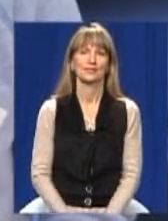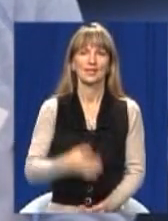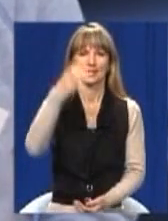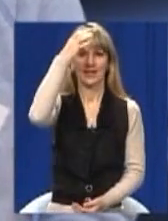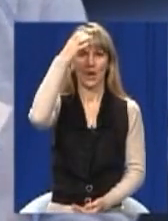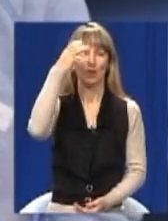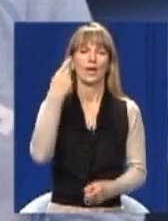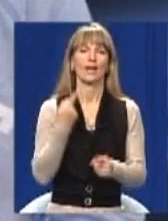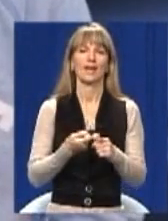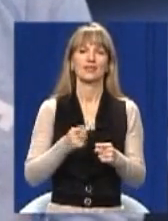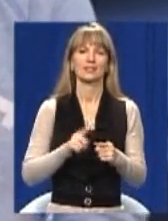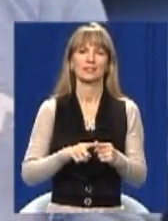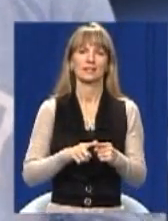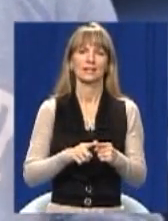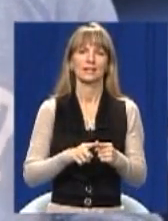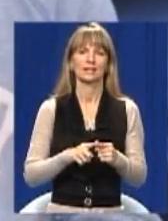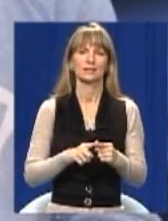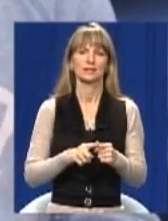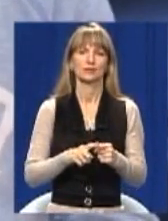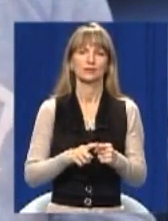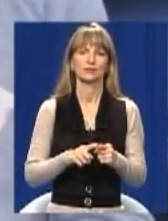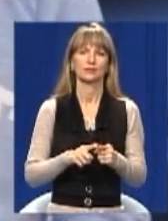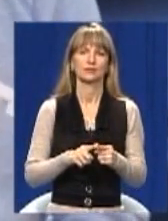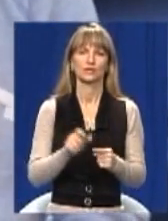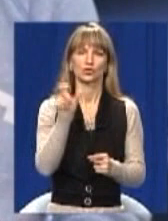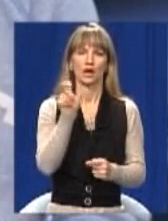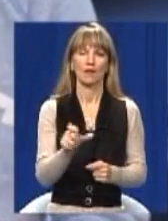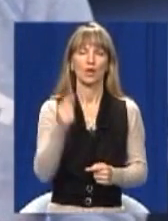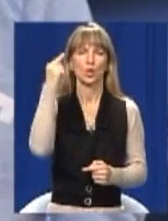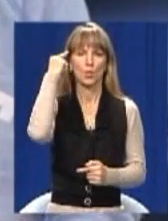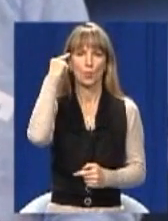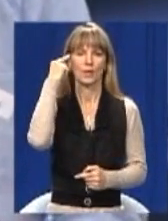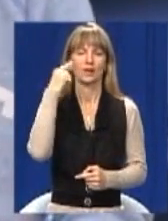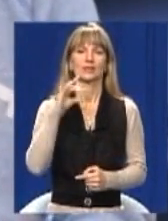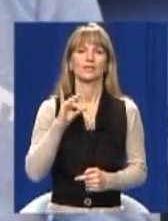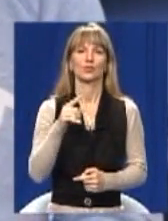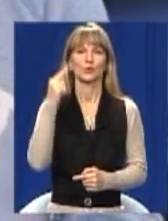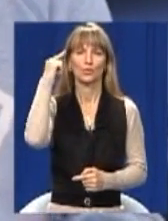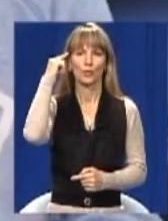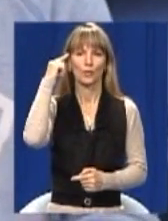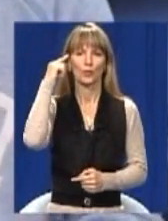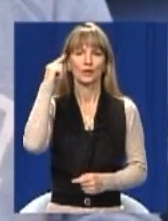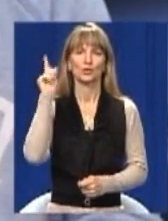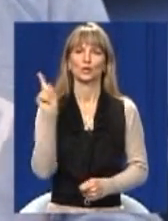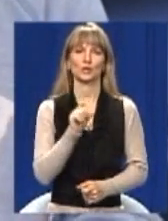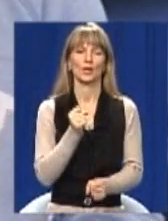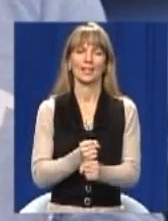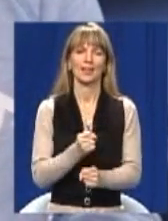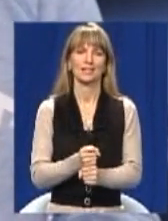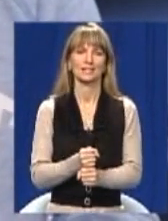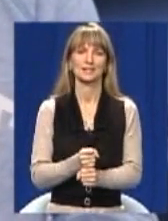Наука – це стоячі... Это когда человек думает, и он думает, что же